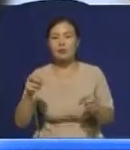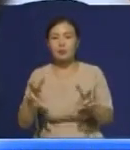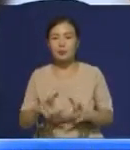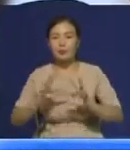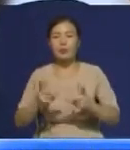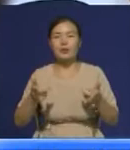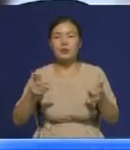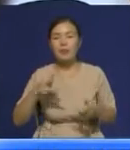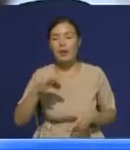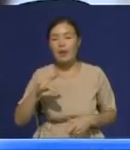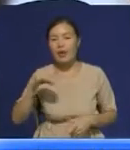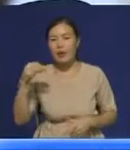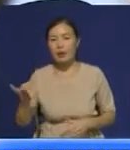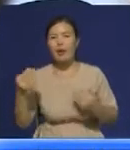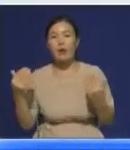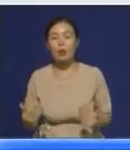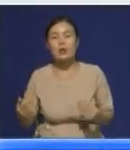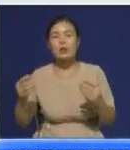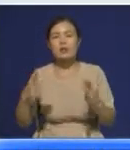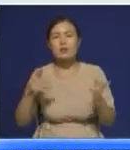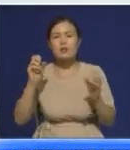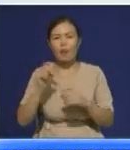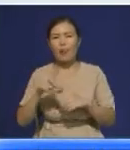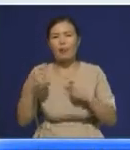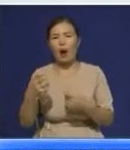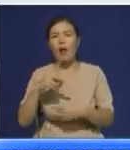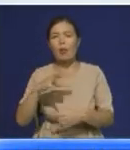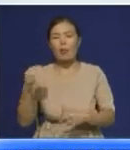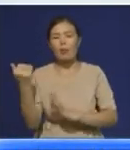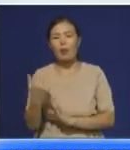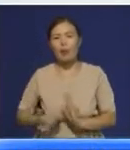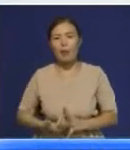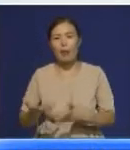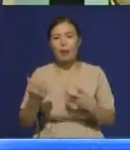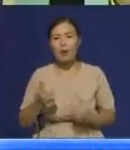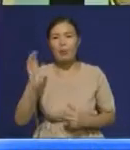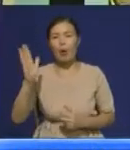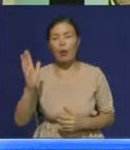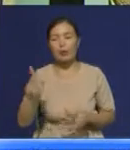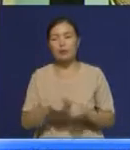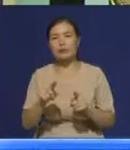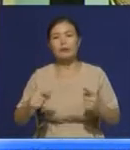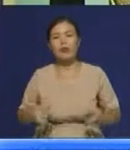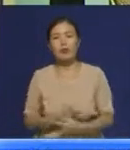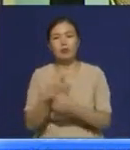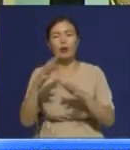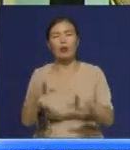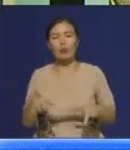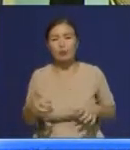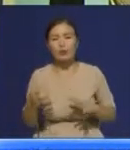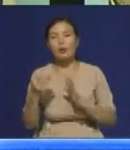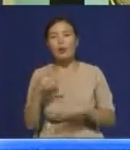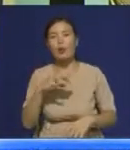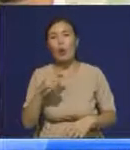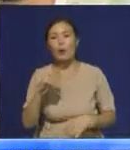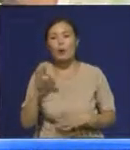– Мирей Саган. Она уже рвется создавать сложные алгоритмы и программы, понимает, что будущее за инновациями и компьютерным